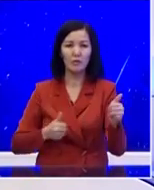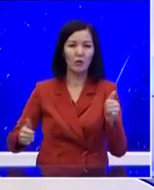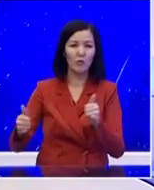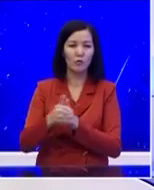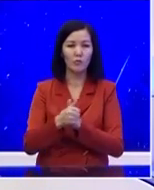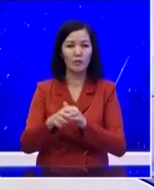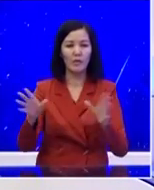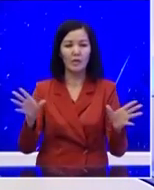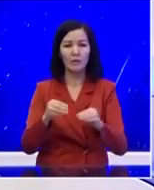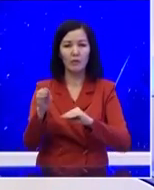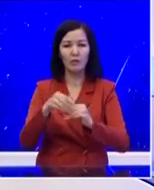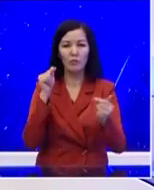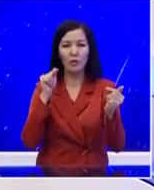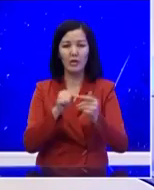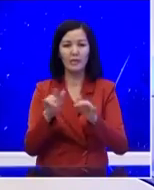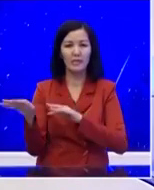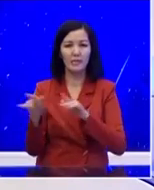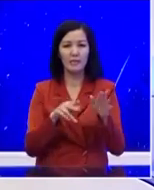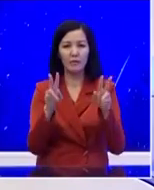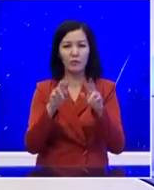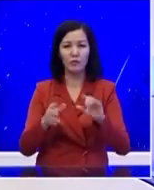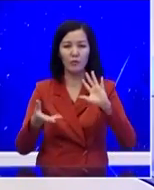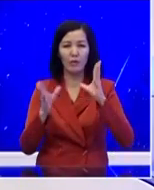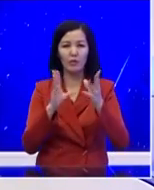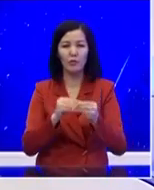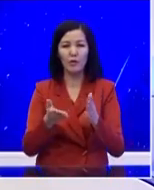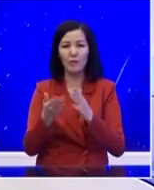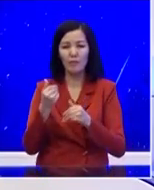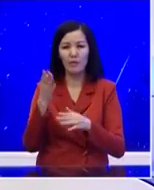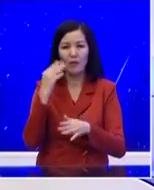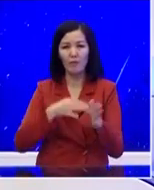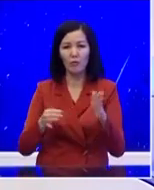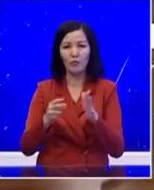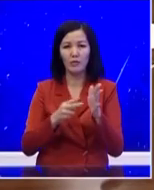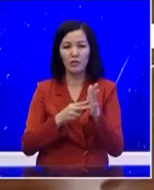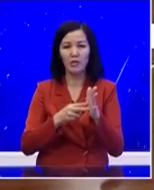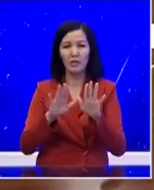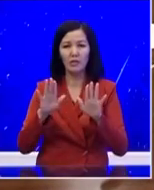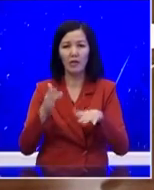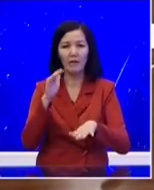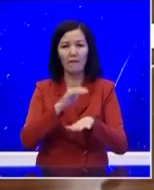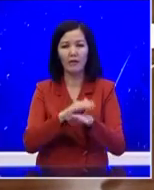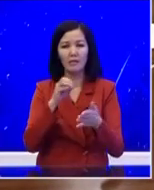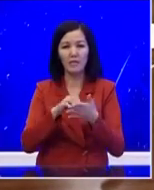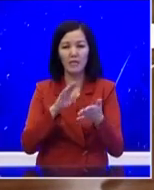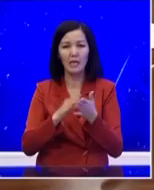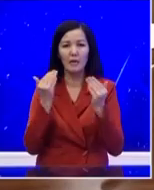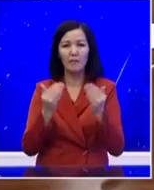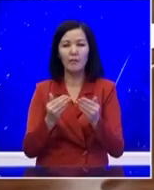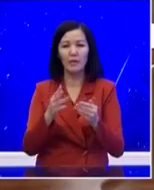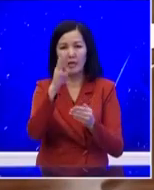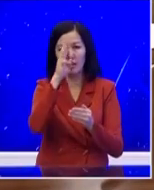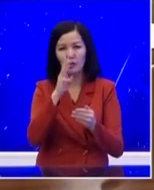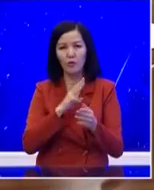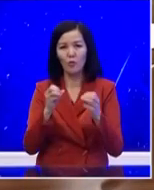Сыбайлас жемқорлыққа қарсы іс-қимыл агенттігі жүргізген мониторинг бойынша былтыр өңірде 7 жағдай тіркелген. Ал биылғы жылдың алғашқы